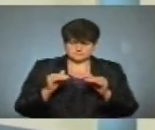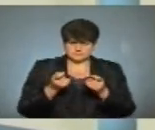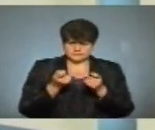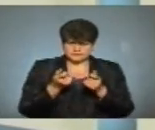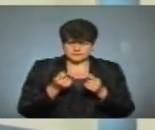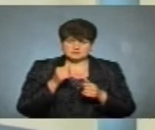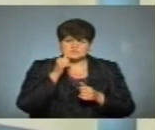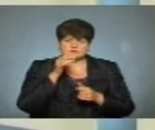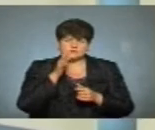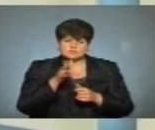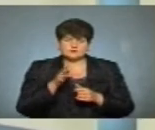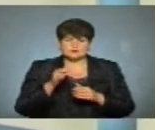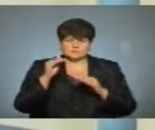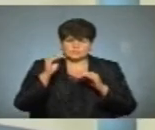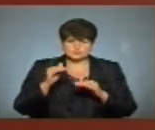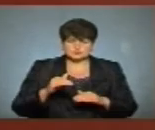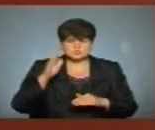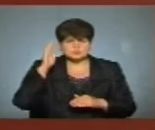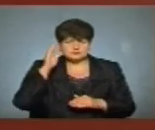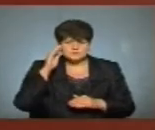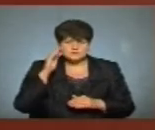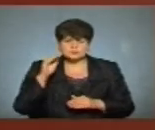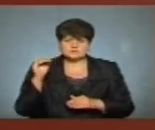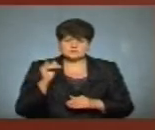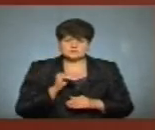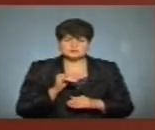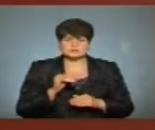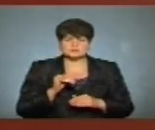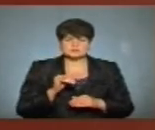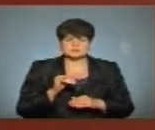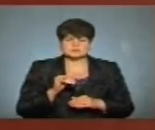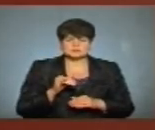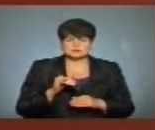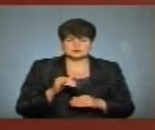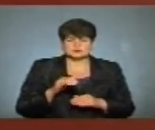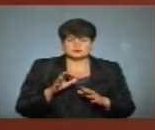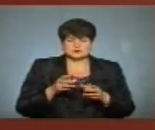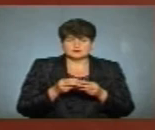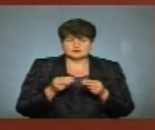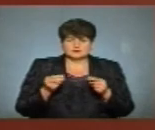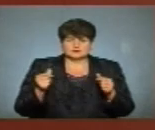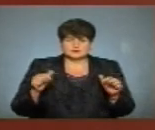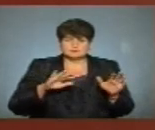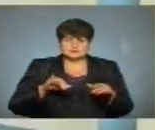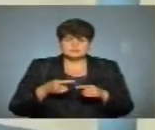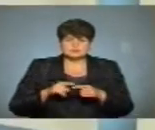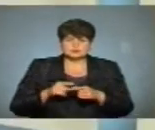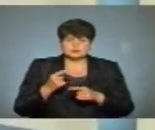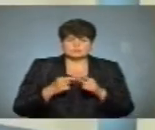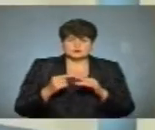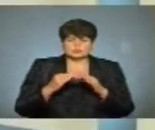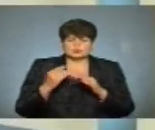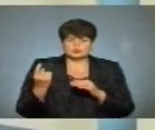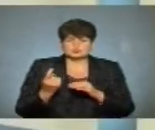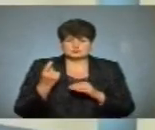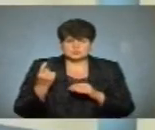очікуємо завтра, післязавтра пониження рівня води, і стихія, надіємося, відступить. Після цього, як повернеться в своє